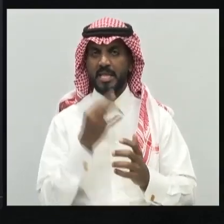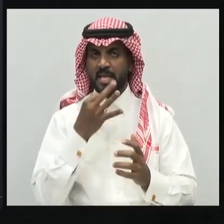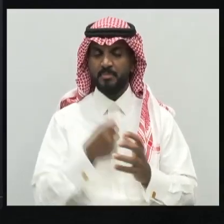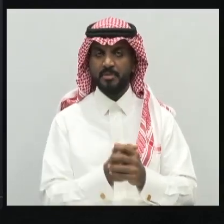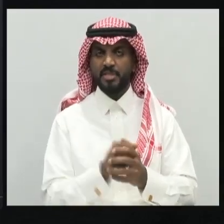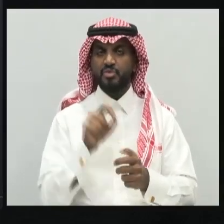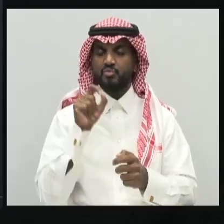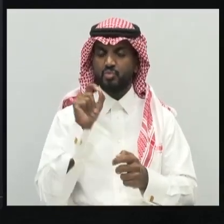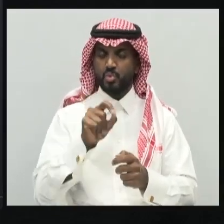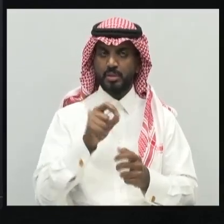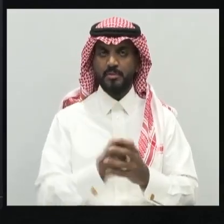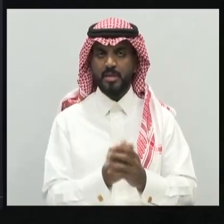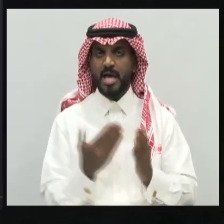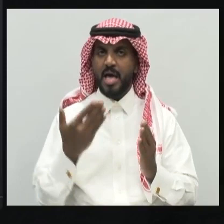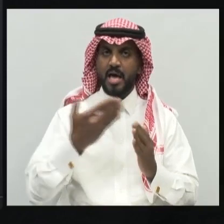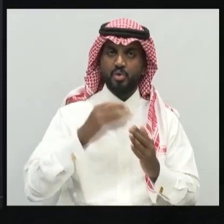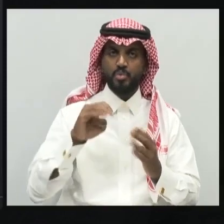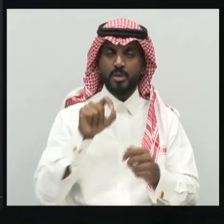نضع علامه النقطه